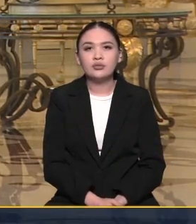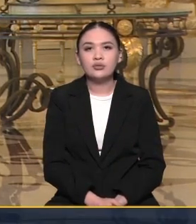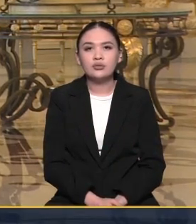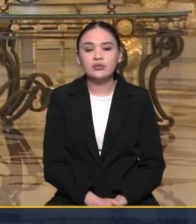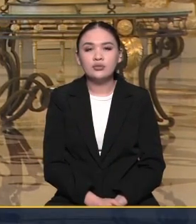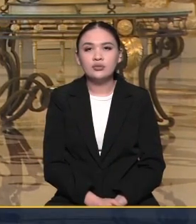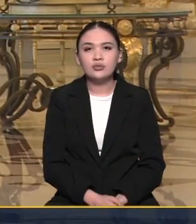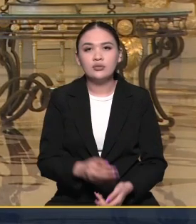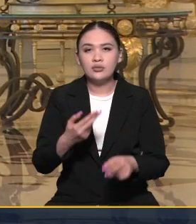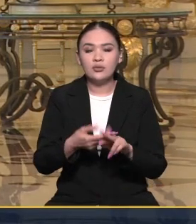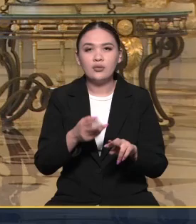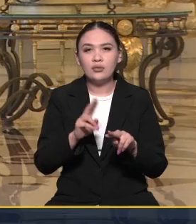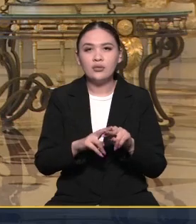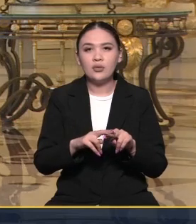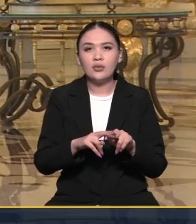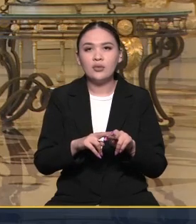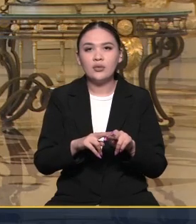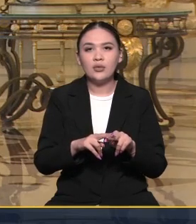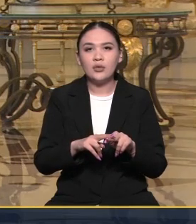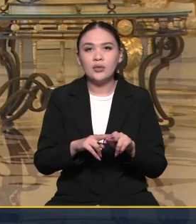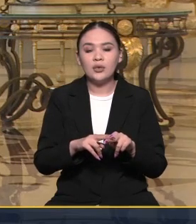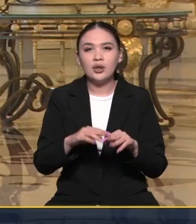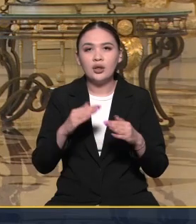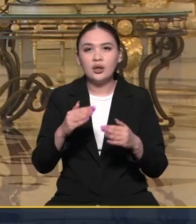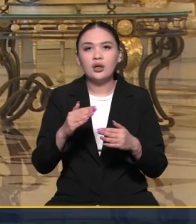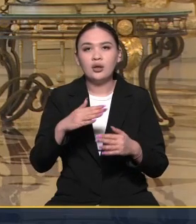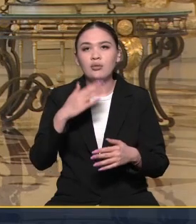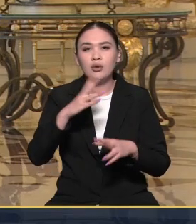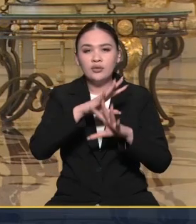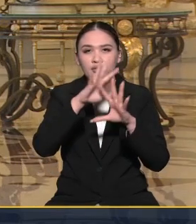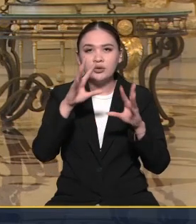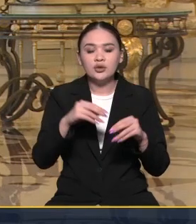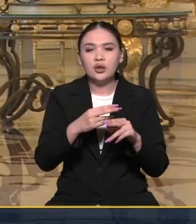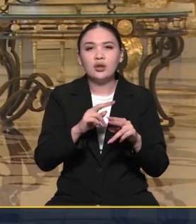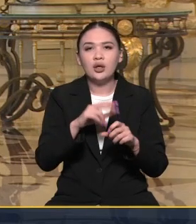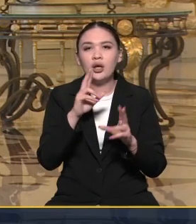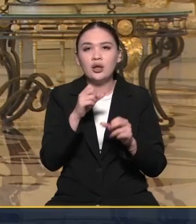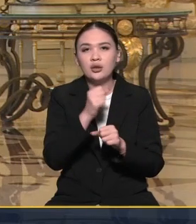впечатляют, и их проработка, очень детализация,